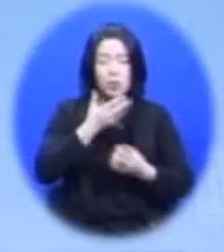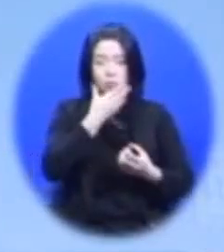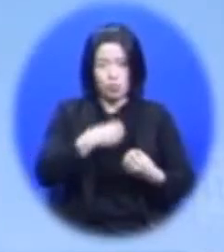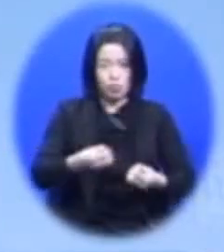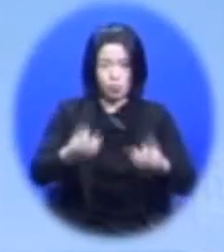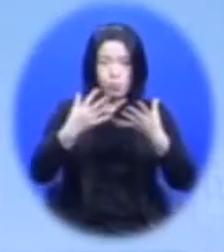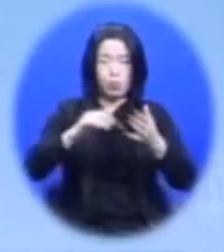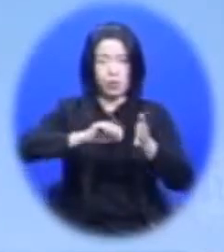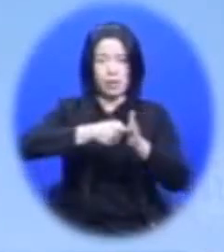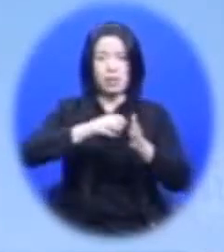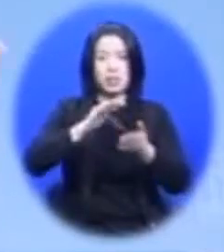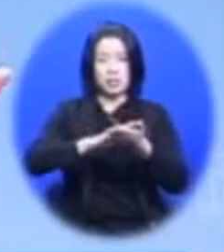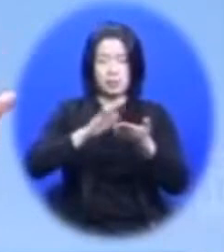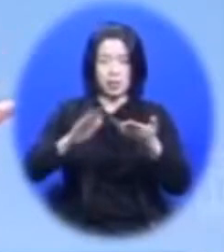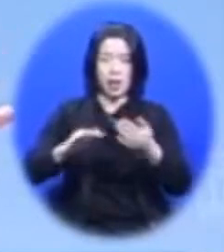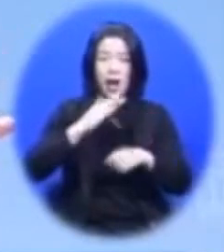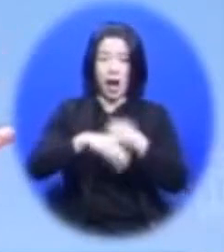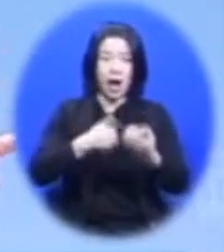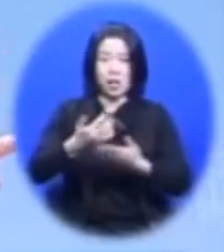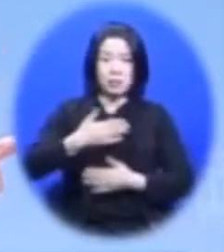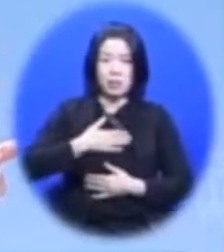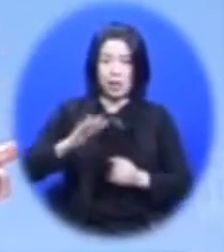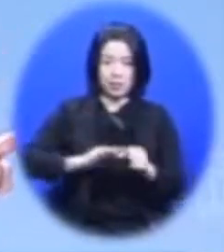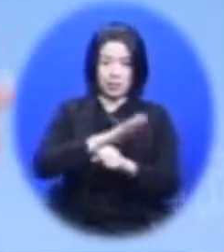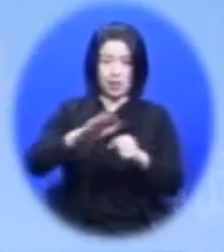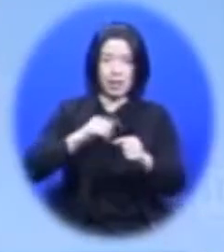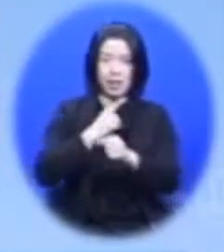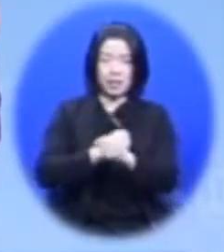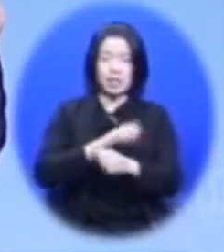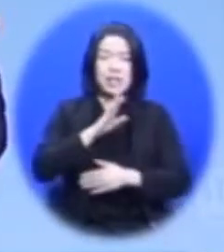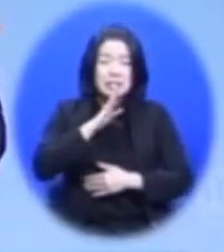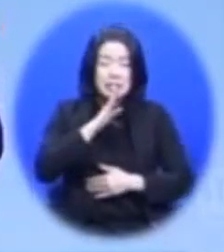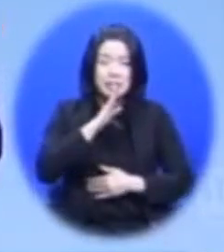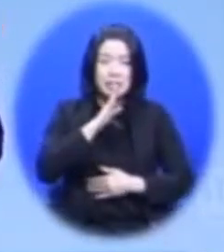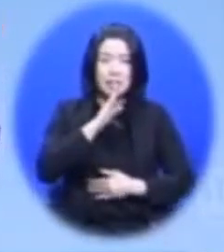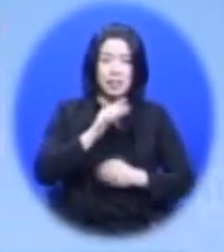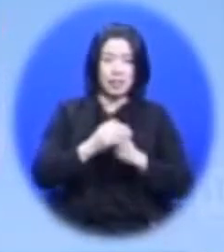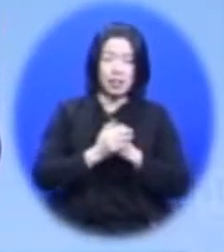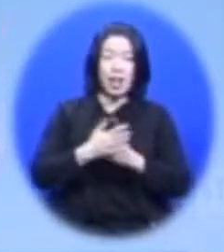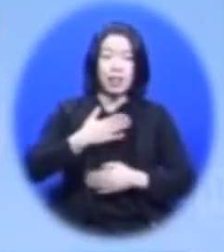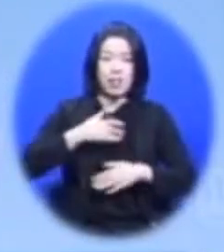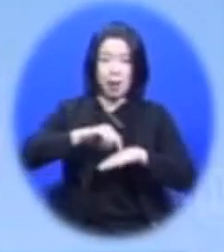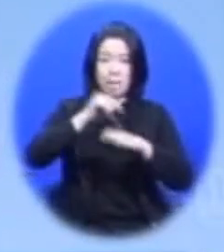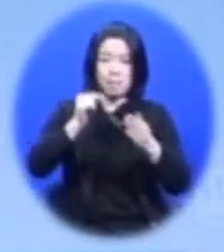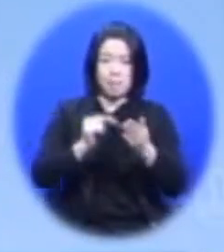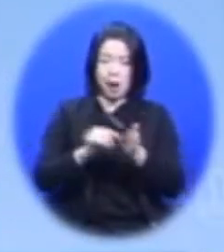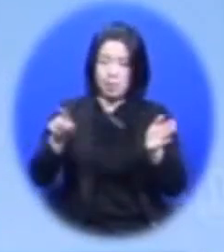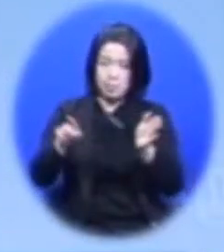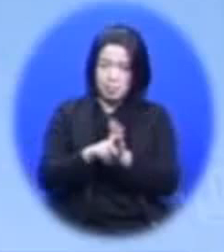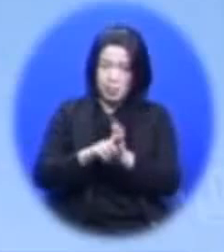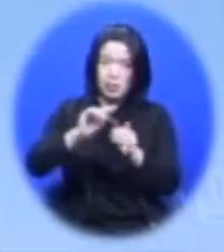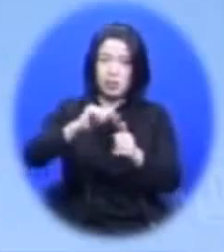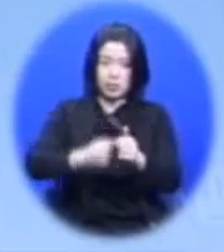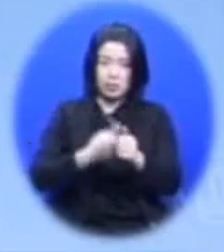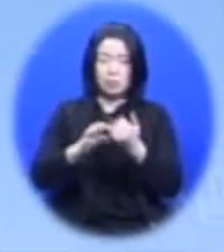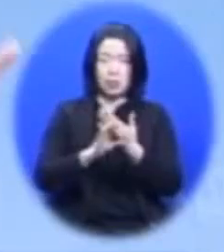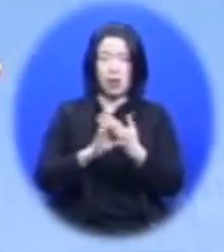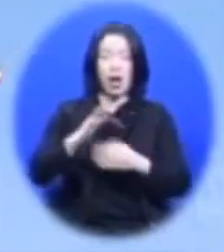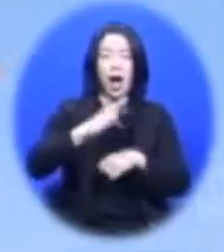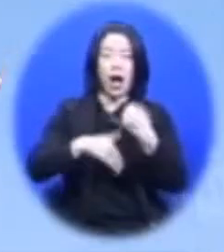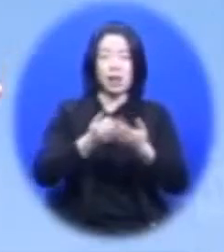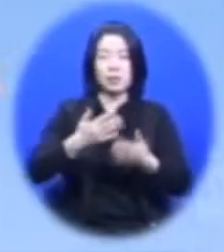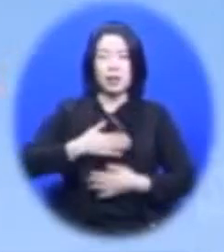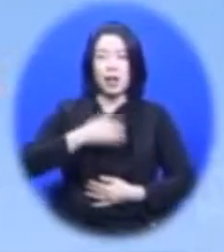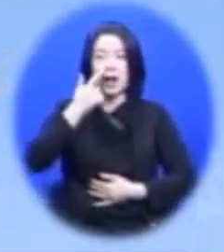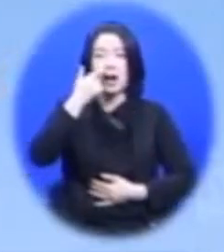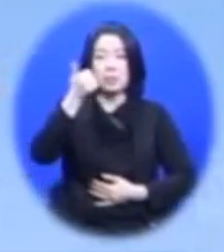열쇠입니다. 여러분, 하나님이 나를 사랑하신다는 게 진짜 내 마음에 믿어지면, 하나님이 나의